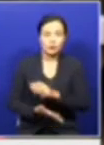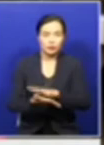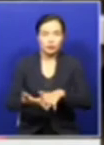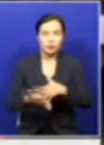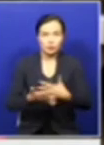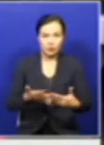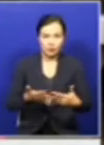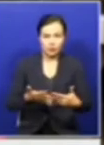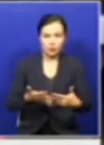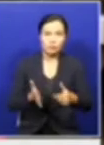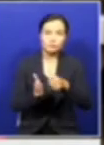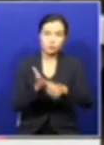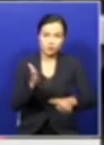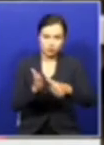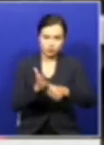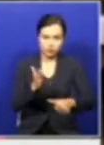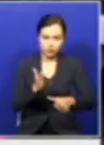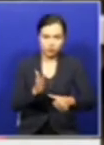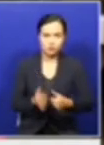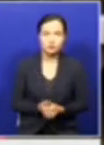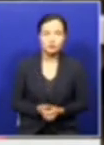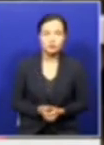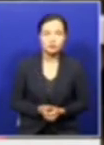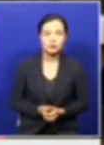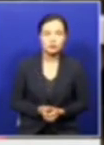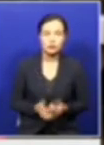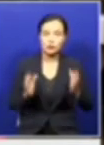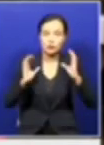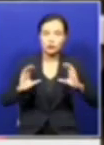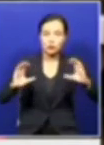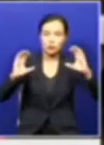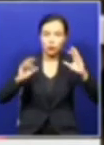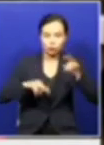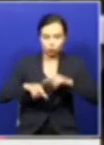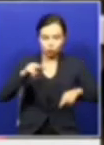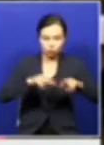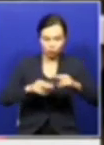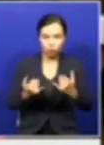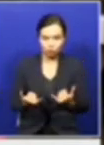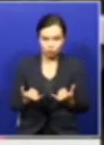างด้านการภาษีที่รัฐบาลดูแลในขณะนี้